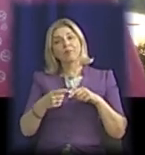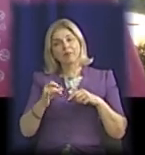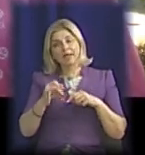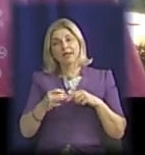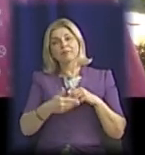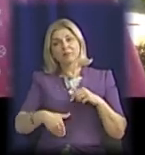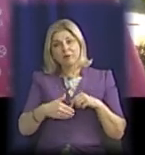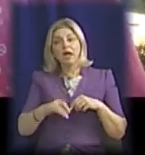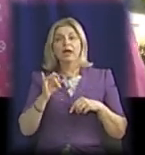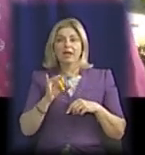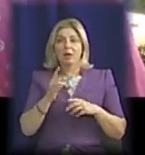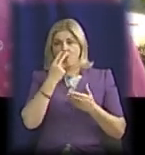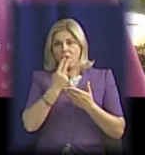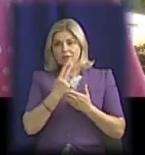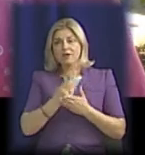щоб дітки були